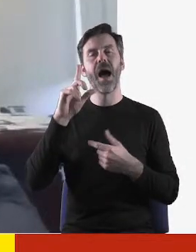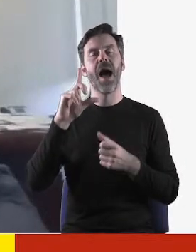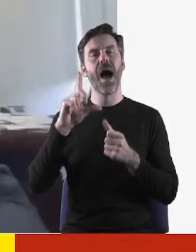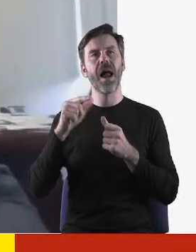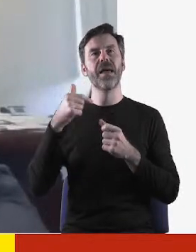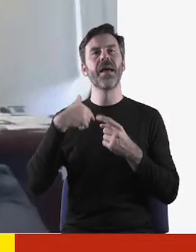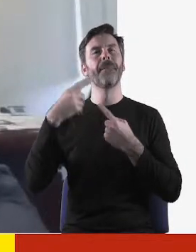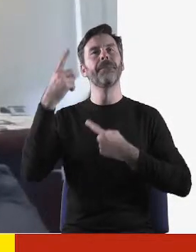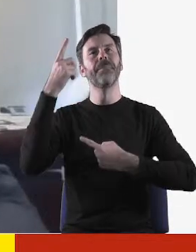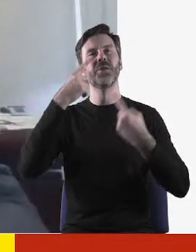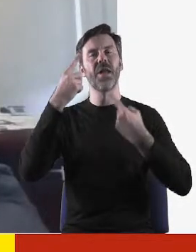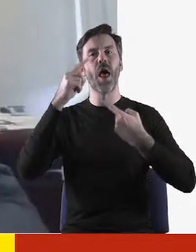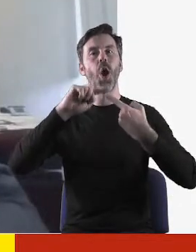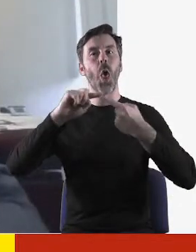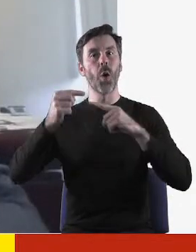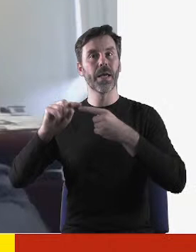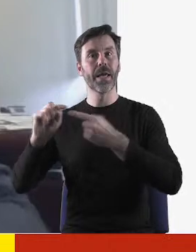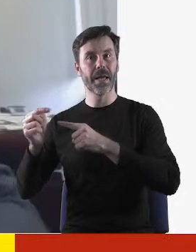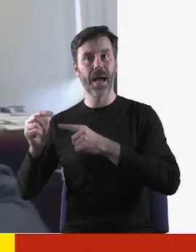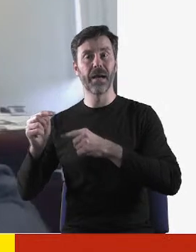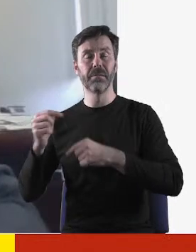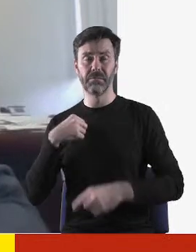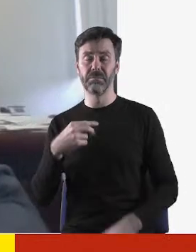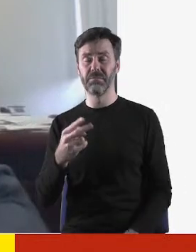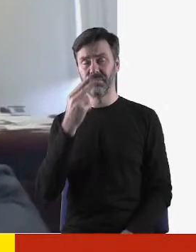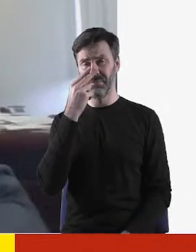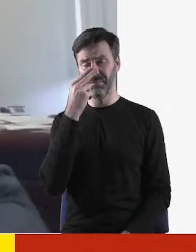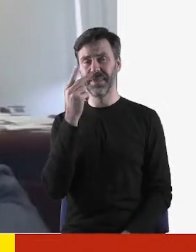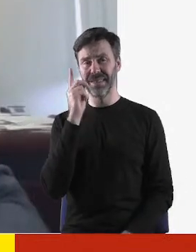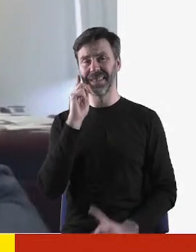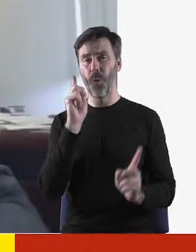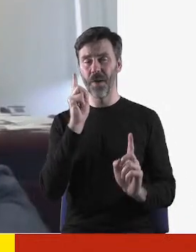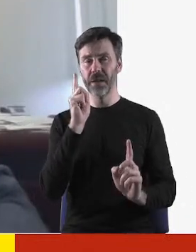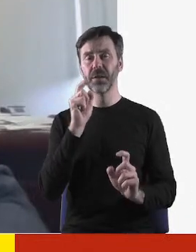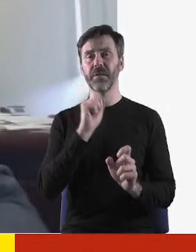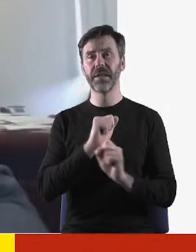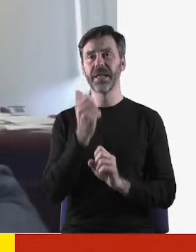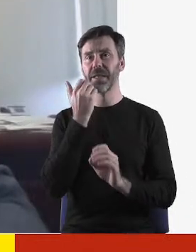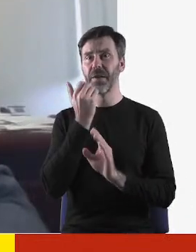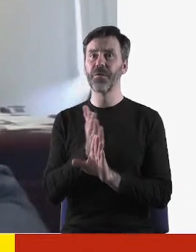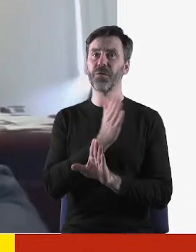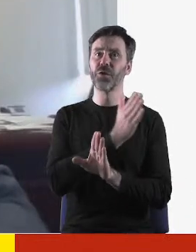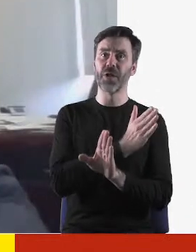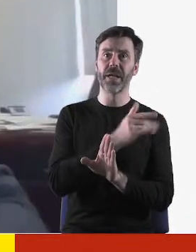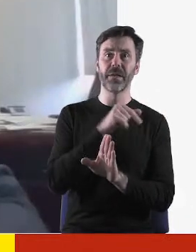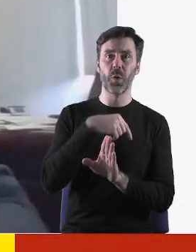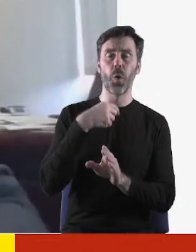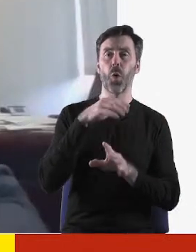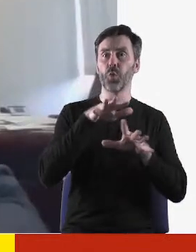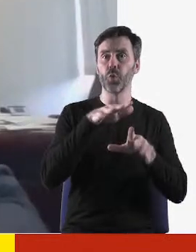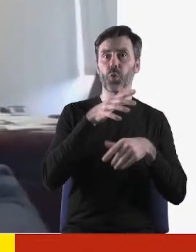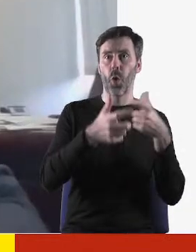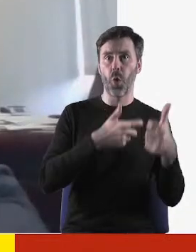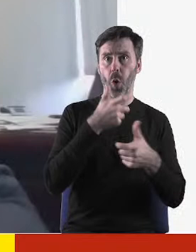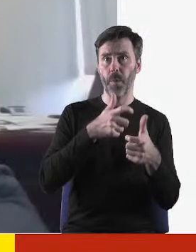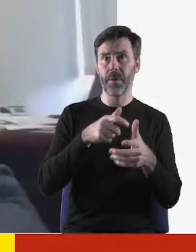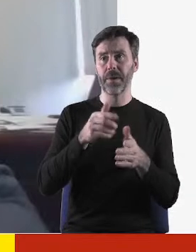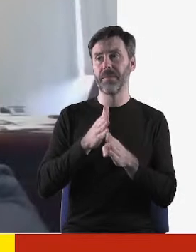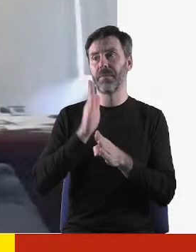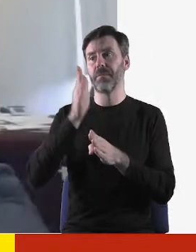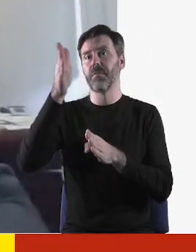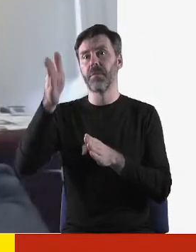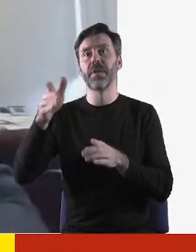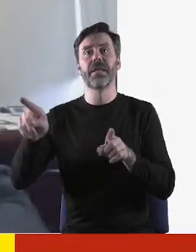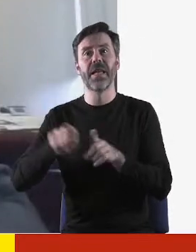nakazuje dostrzec, że my robiliśmy do tej pory i będziemy robili wszystko, żeby ta